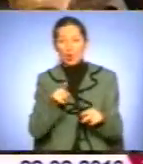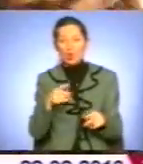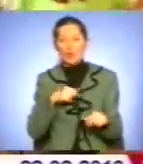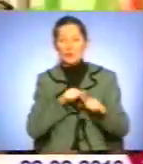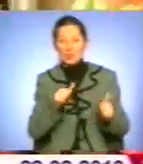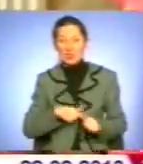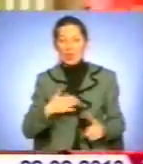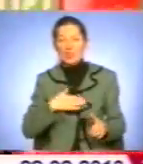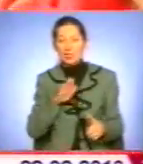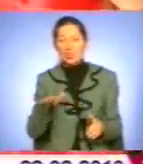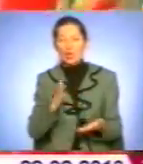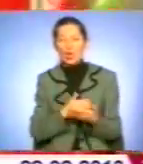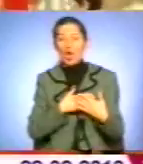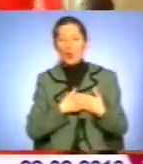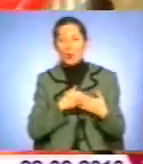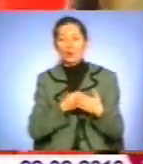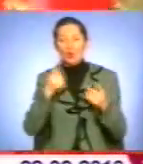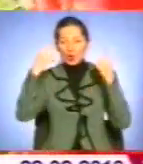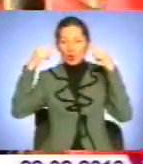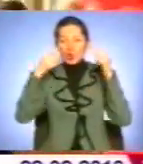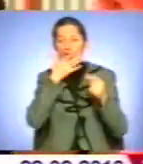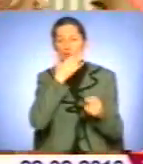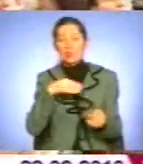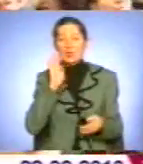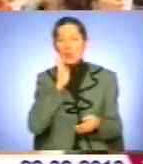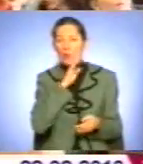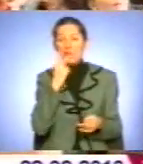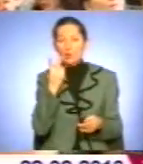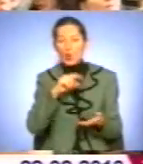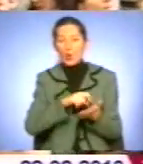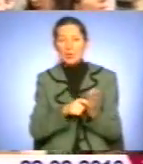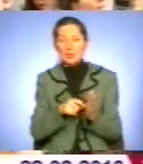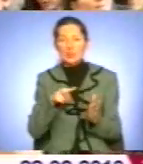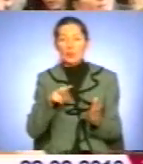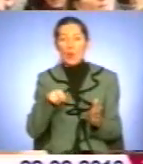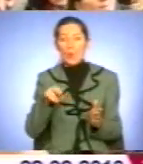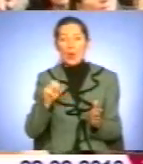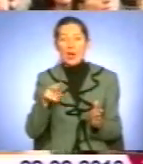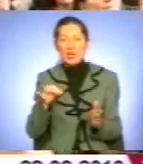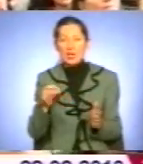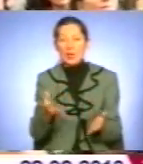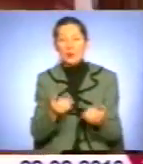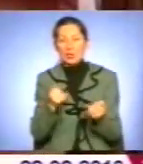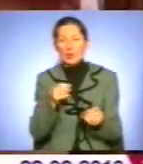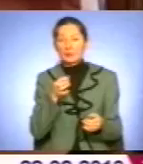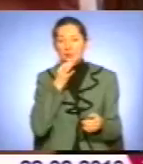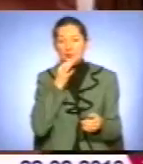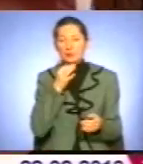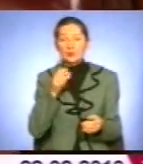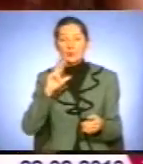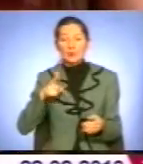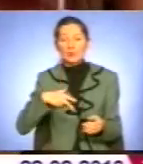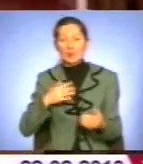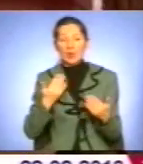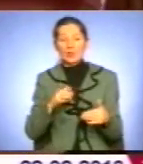наших діток живе любов до творчості і краси. Мама другокласниці Любов Палій підтримує захоплення доньки уже не один рік.